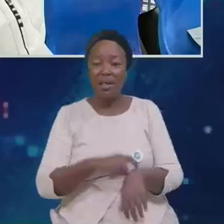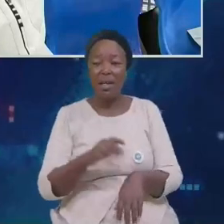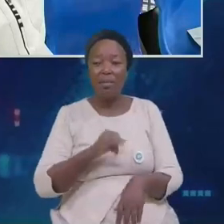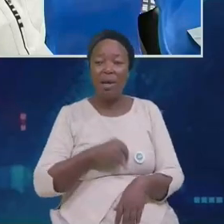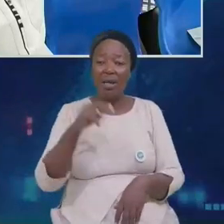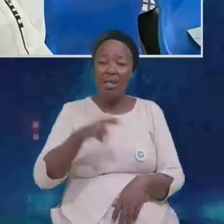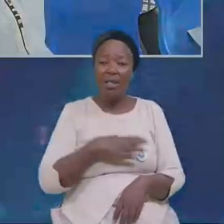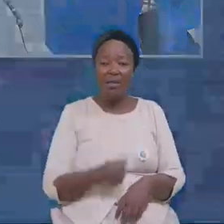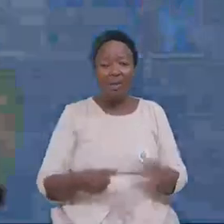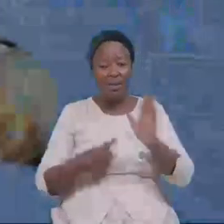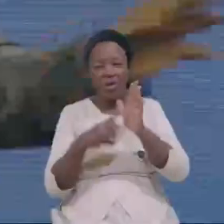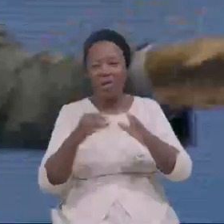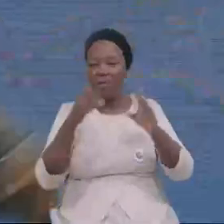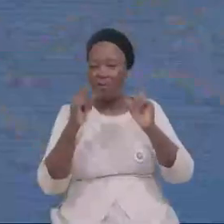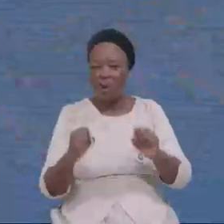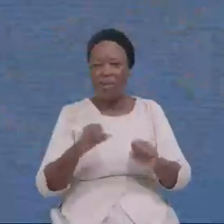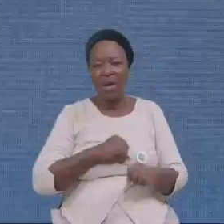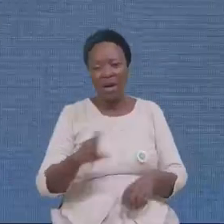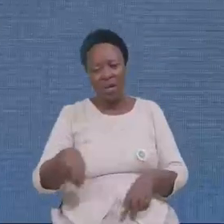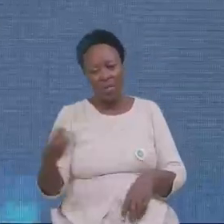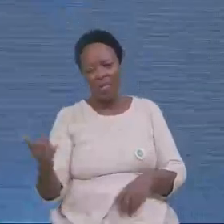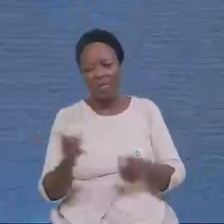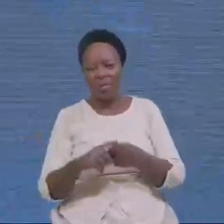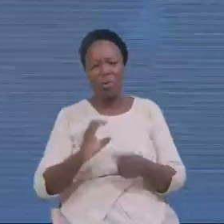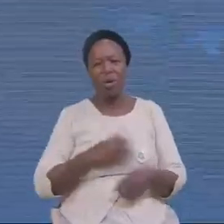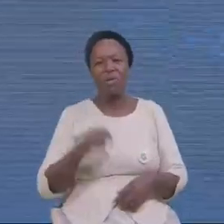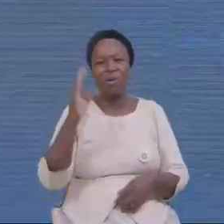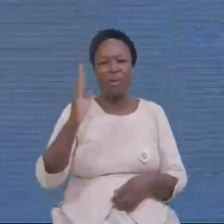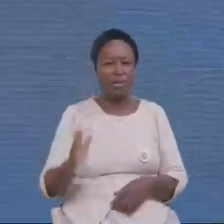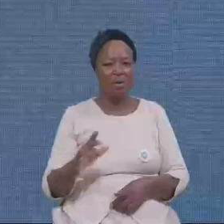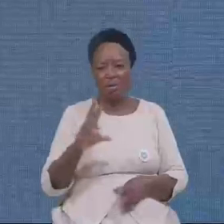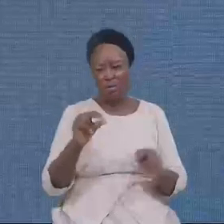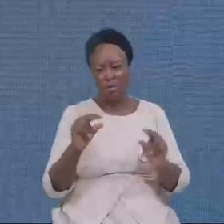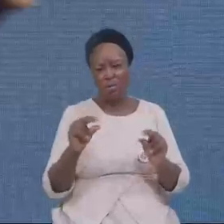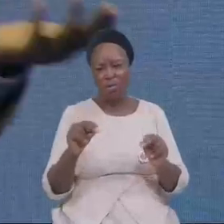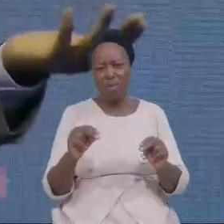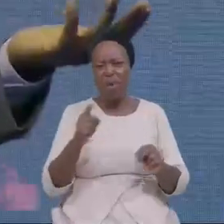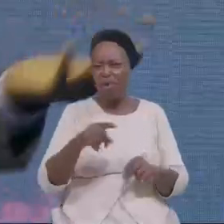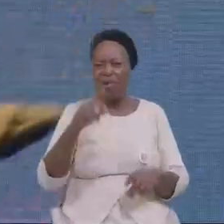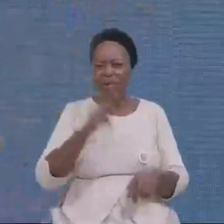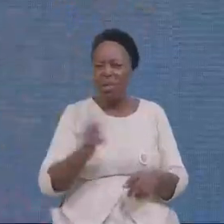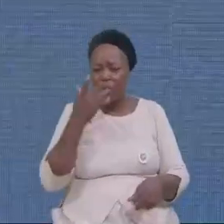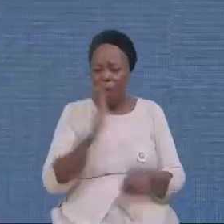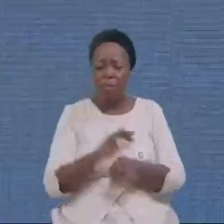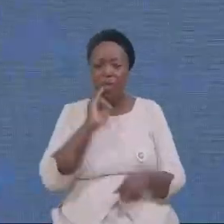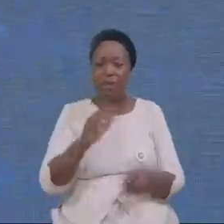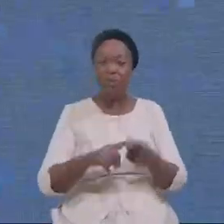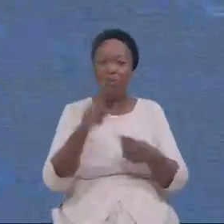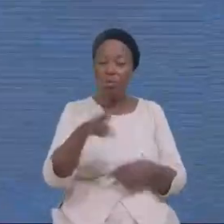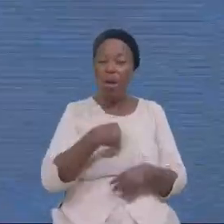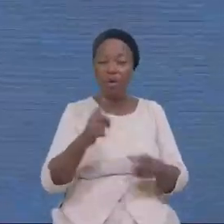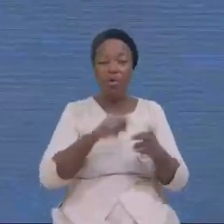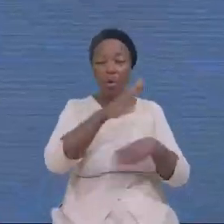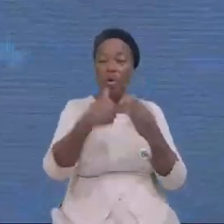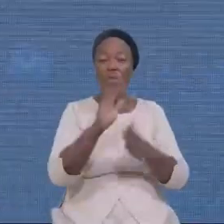j'ai besoin de la manifestation de la puissance, je vais vers notre pasteur. Ah, La promesse est pour toi, pour tous